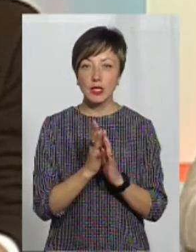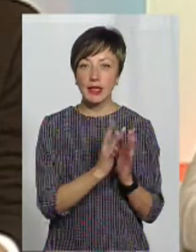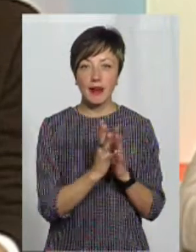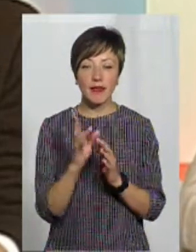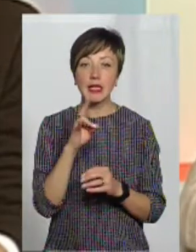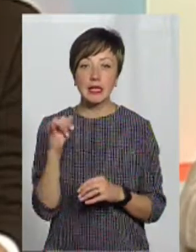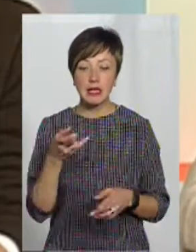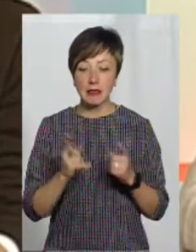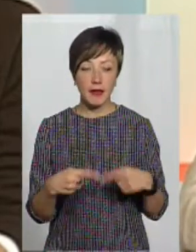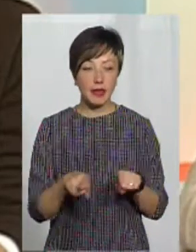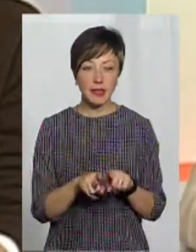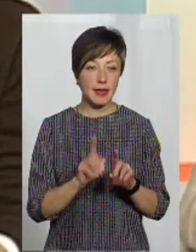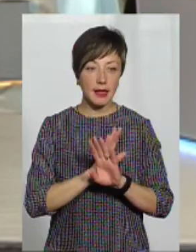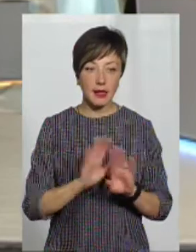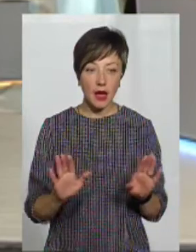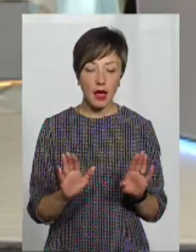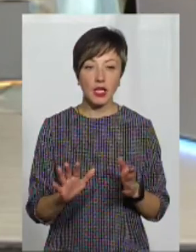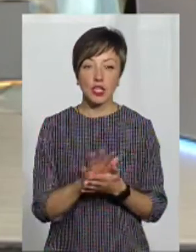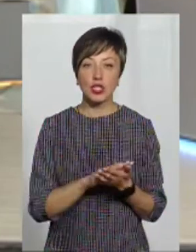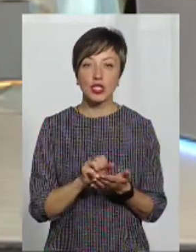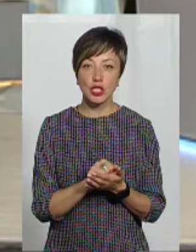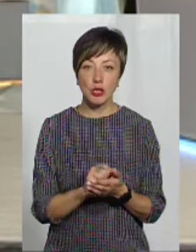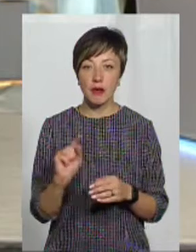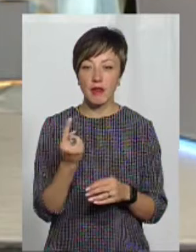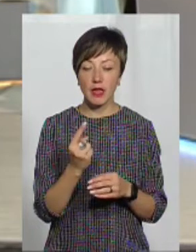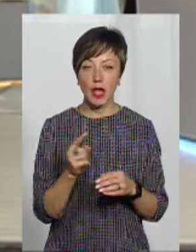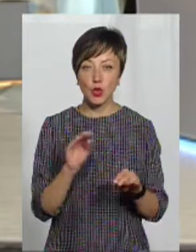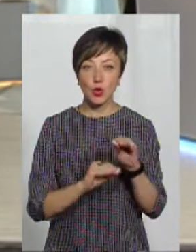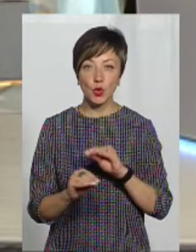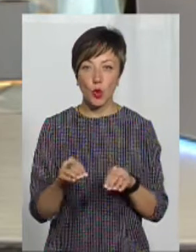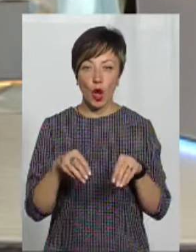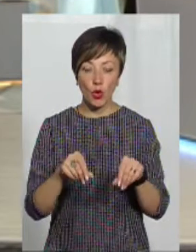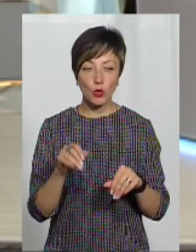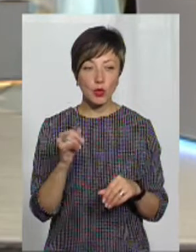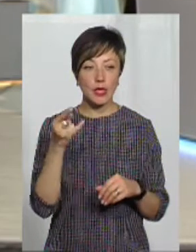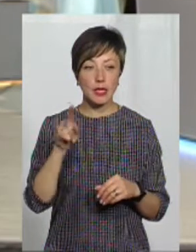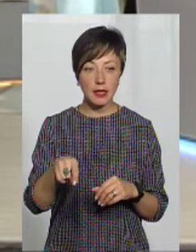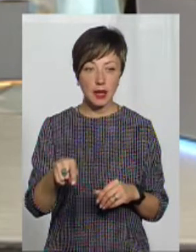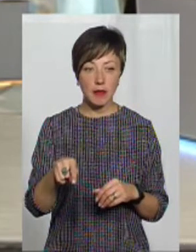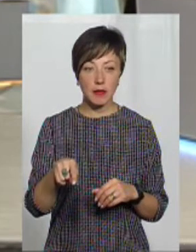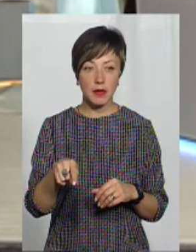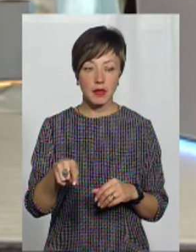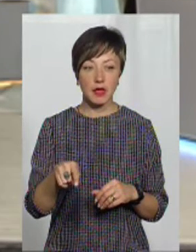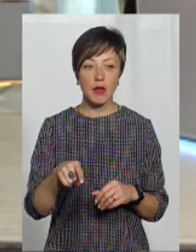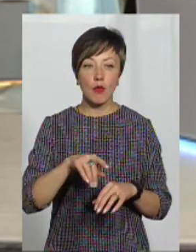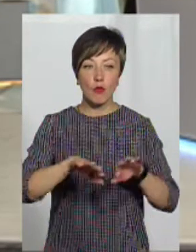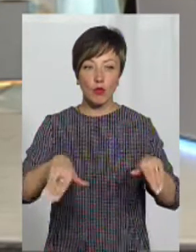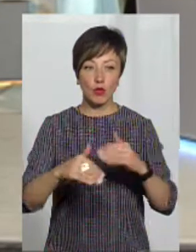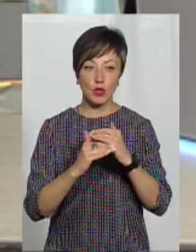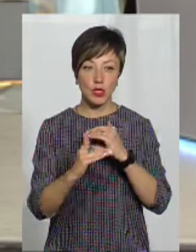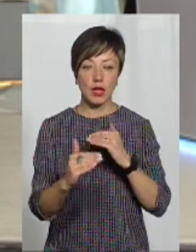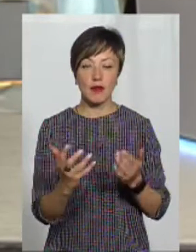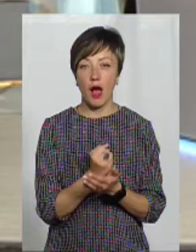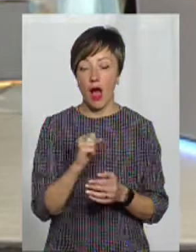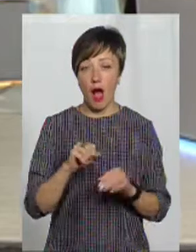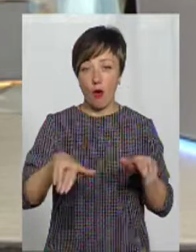Ні. Насправді це не так, тому що знищується первинна структура ґрунту, і там пустеля виходить. А